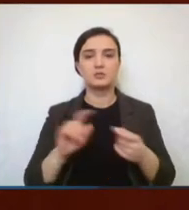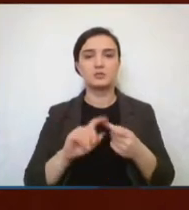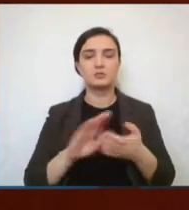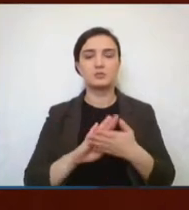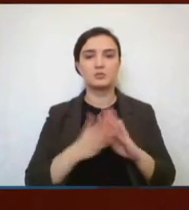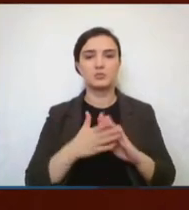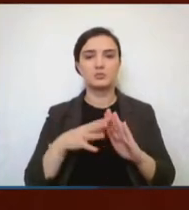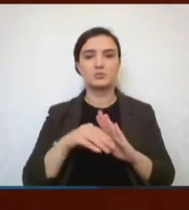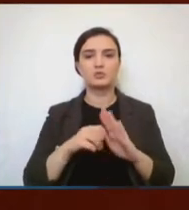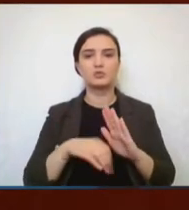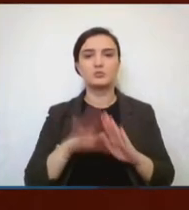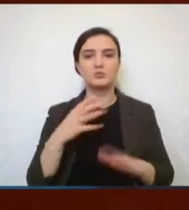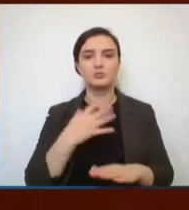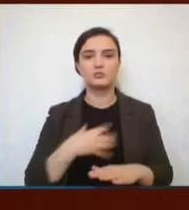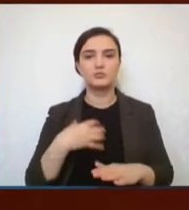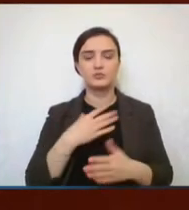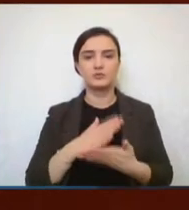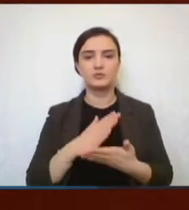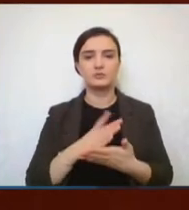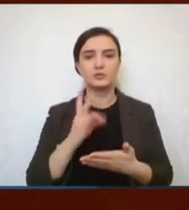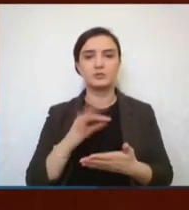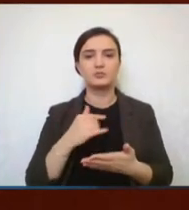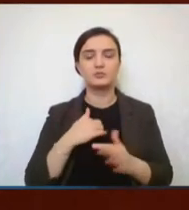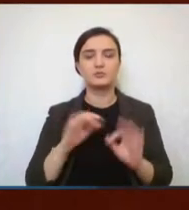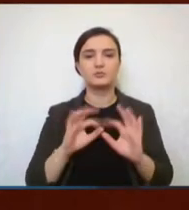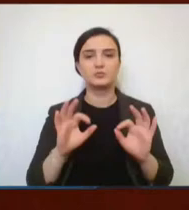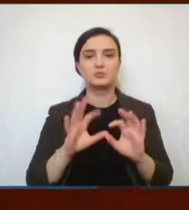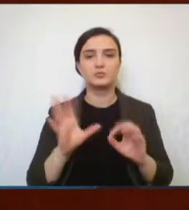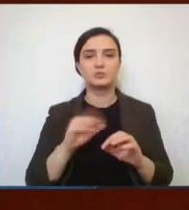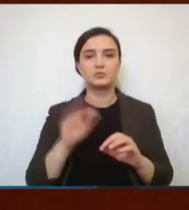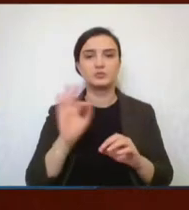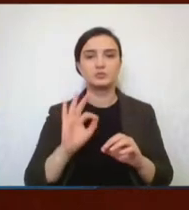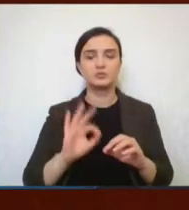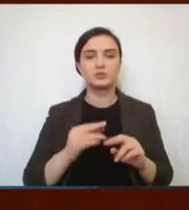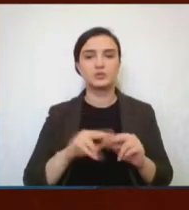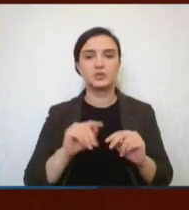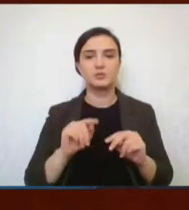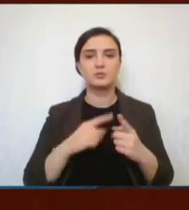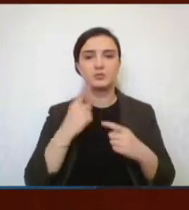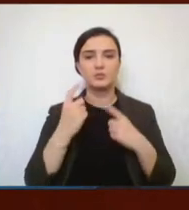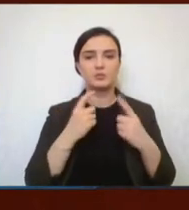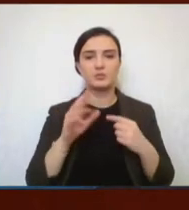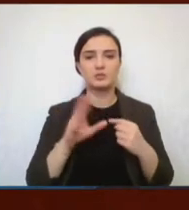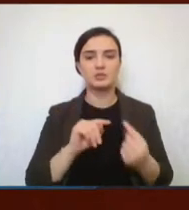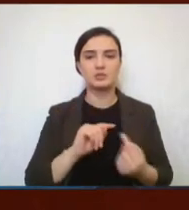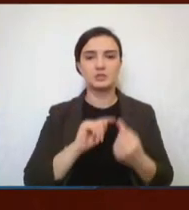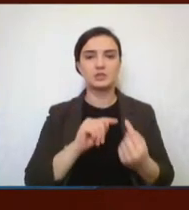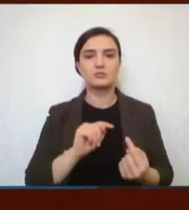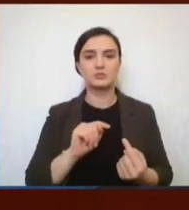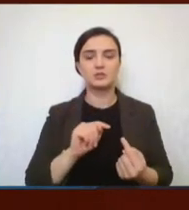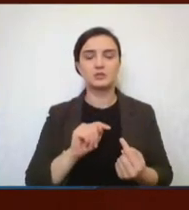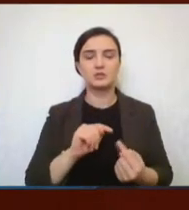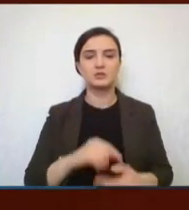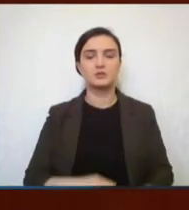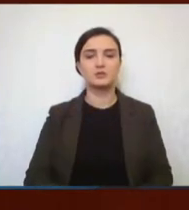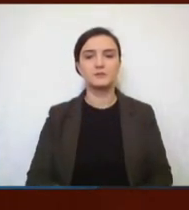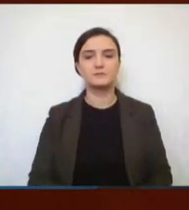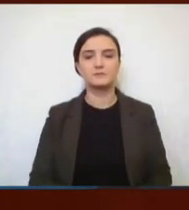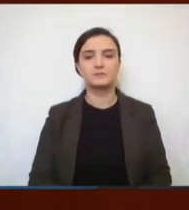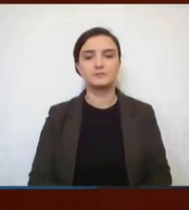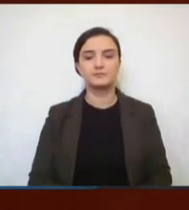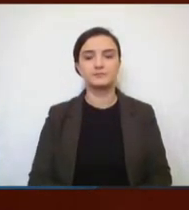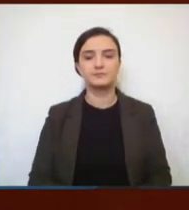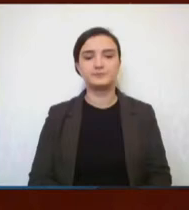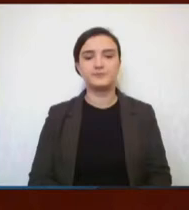აქტუალური გახდა, მაგრამ ჩვენ ვლაპარაკობთ ხშირად ამ ინფორმაციის შინაარსზე. შენ კვლევებიც კი გაქვს ჩატარებული, ამიტომ თავისუფლებას მივცემ